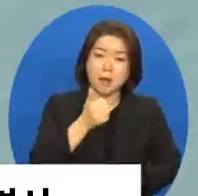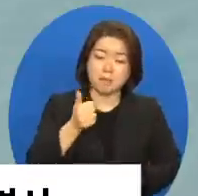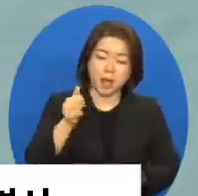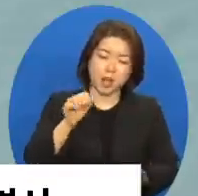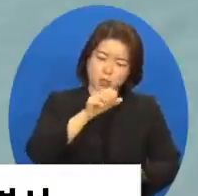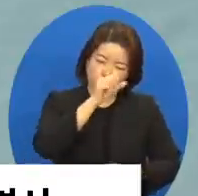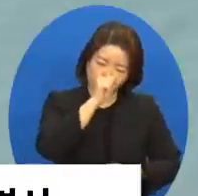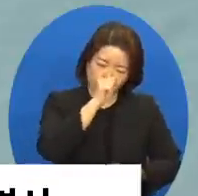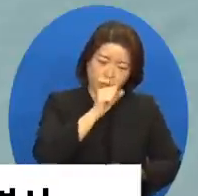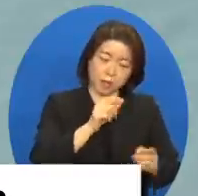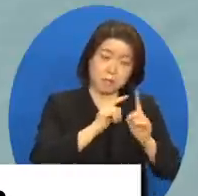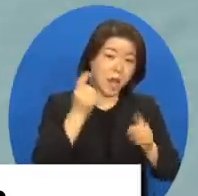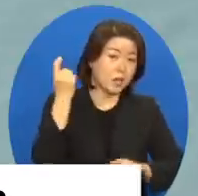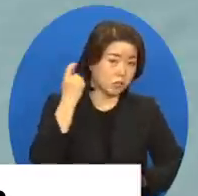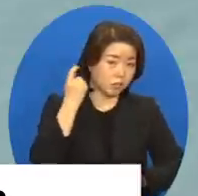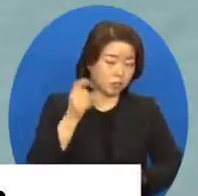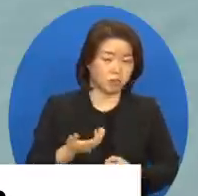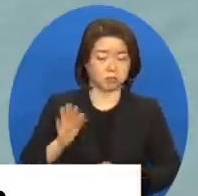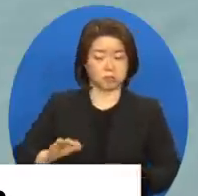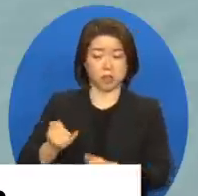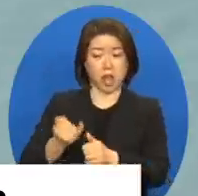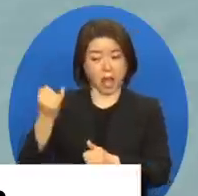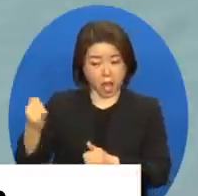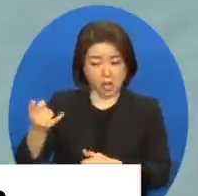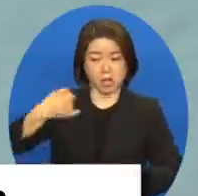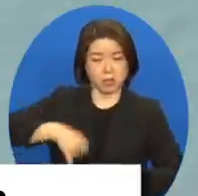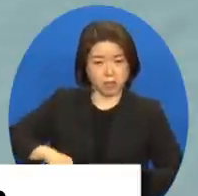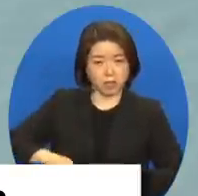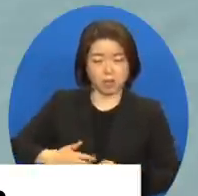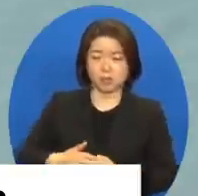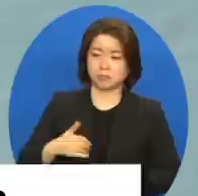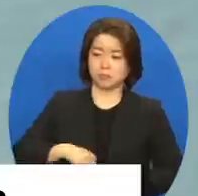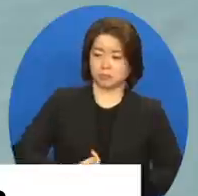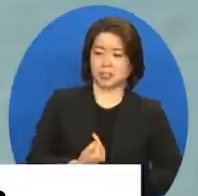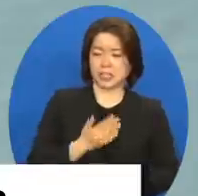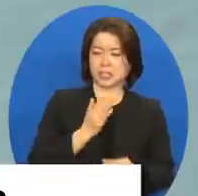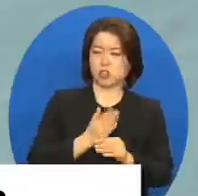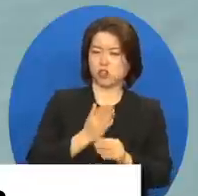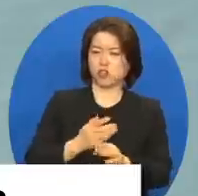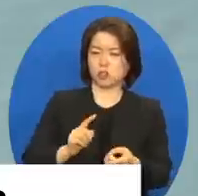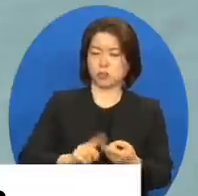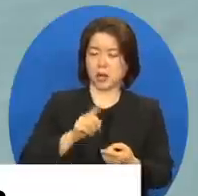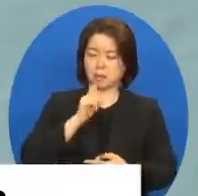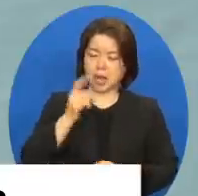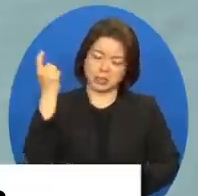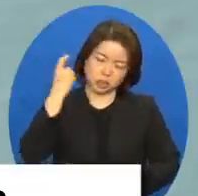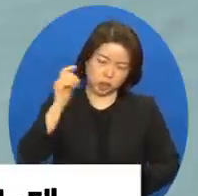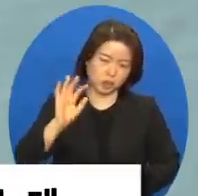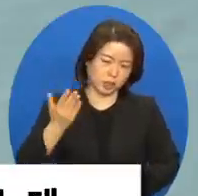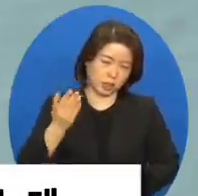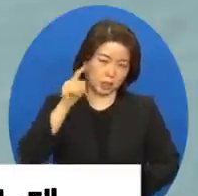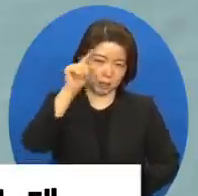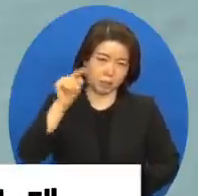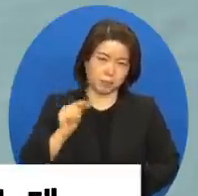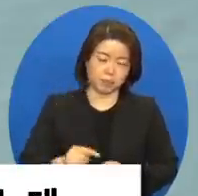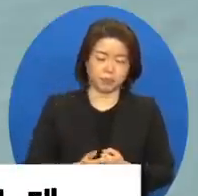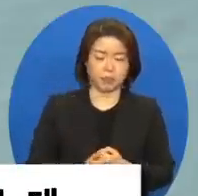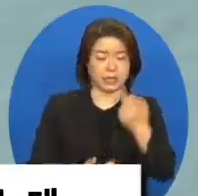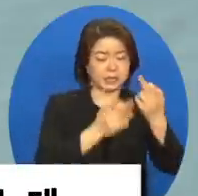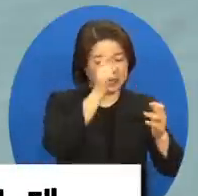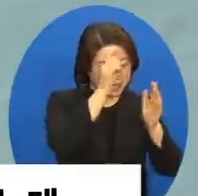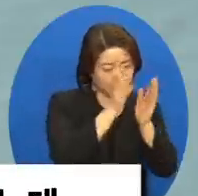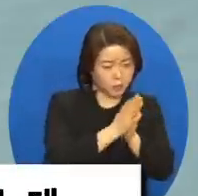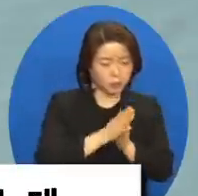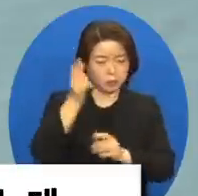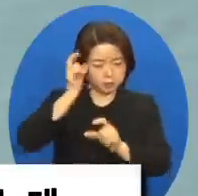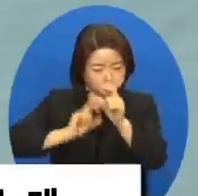없다는 말을 들으면서 아내와 딸에겐 왜 자기 중심적이란 말을 들어야 할까? 산기도 철야기도